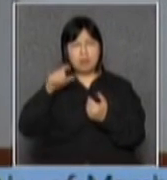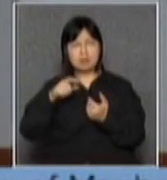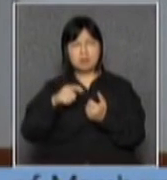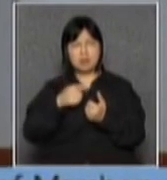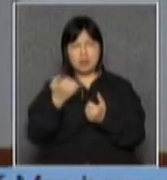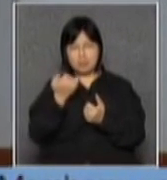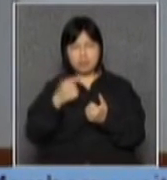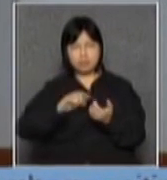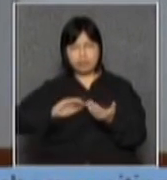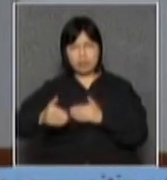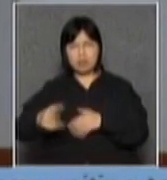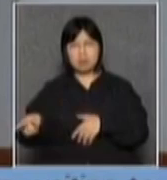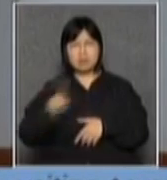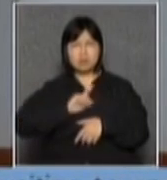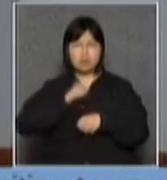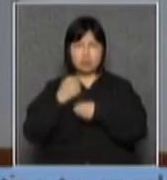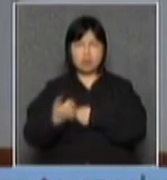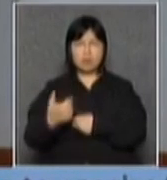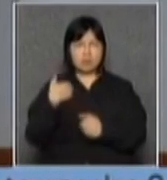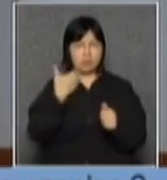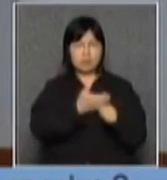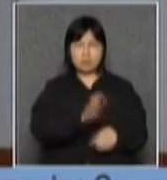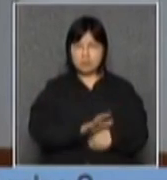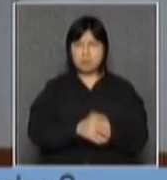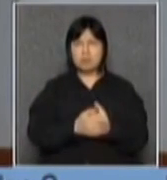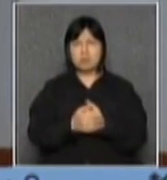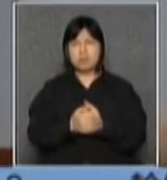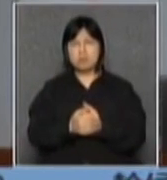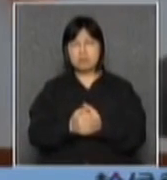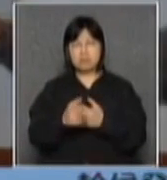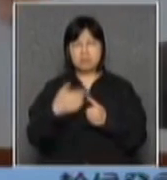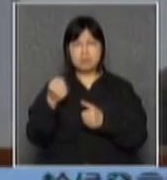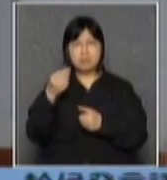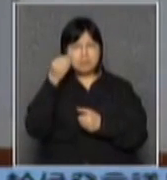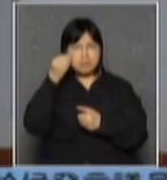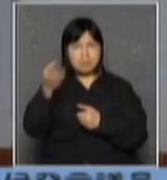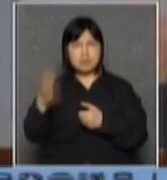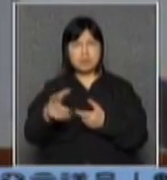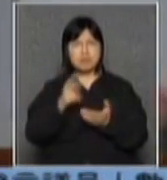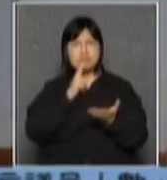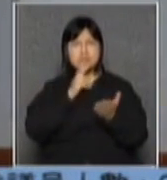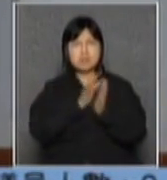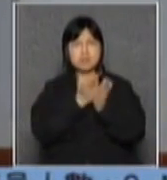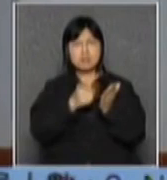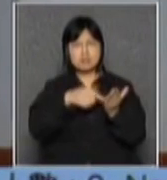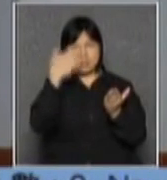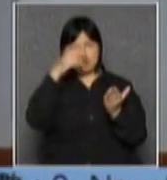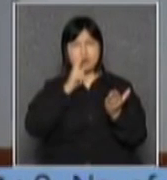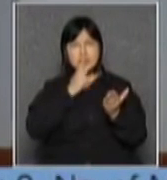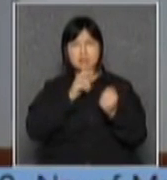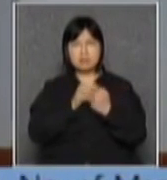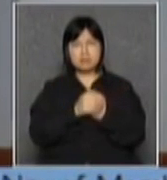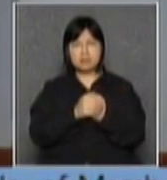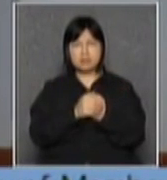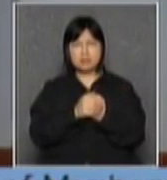你自己做噶嘛？嘢係要嗱，主席，我俾咗呢個翻譯組啊，佢即刻譯。